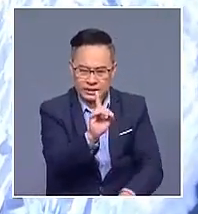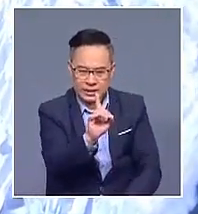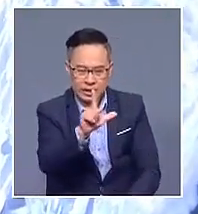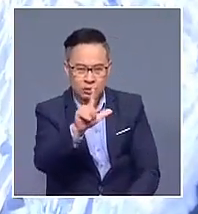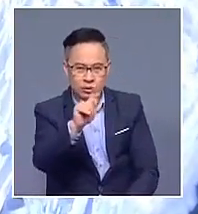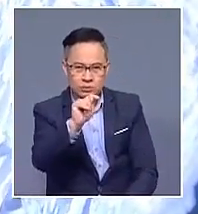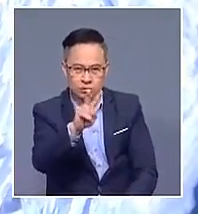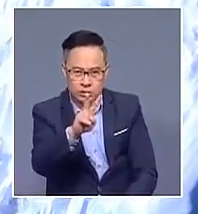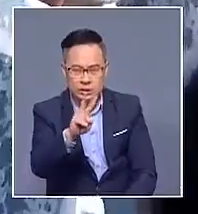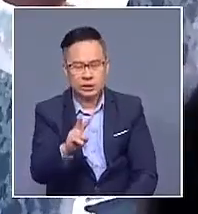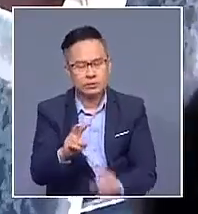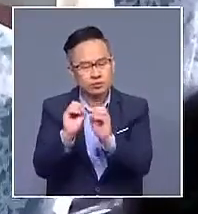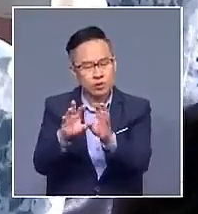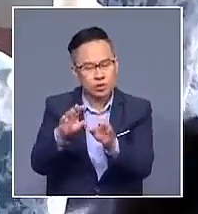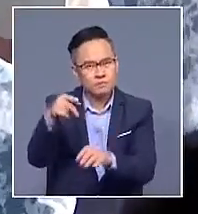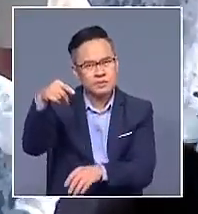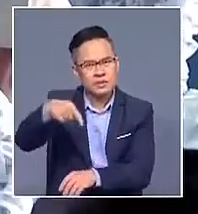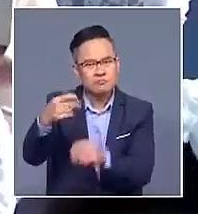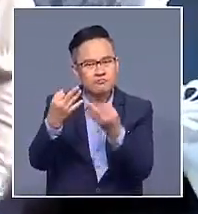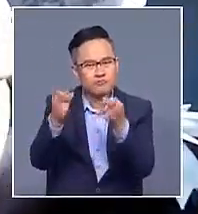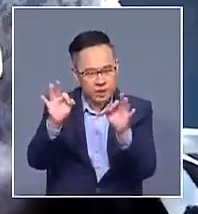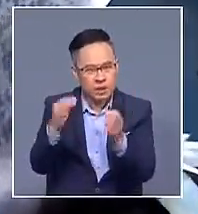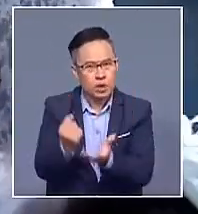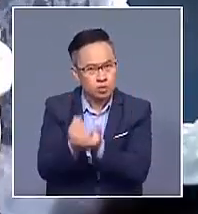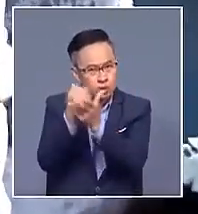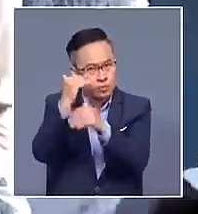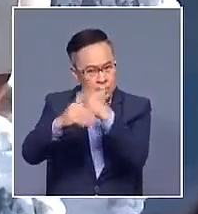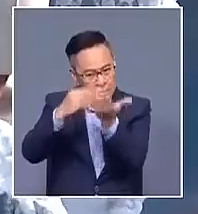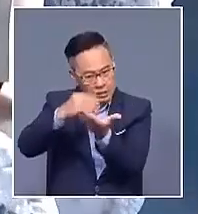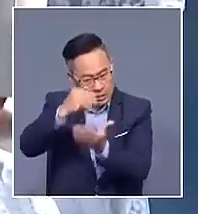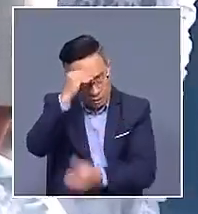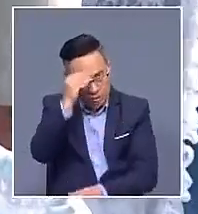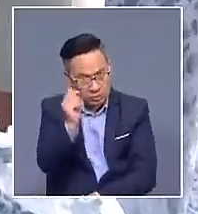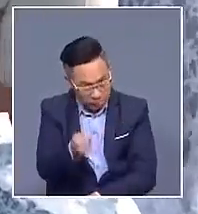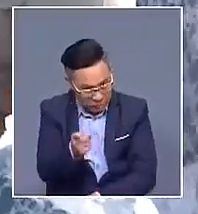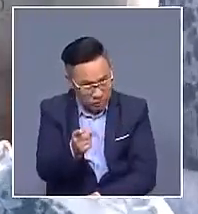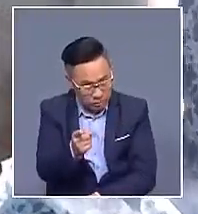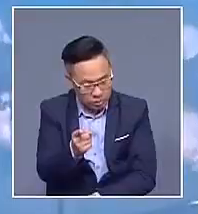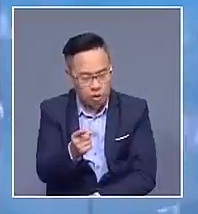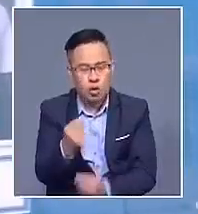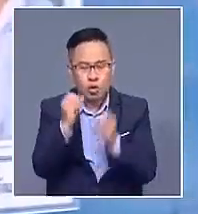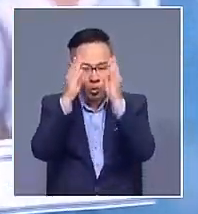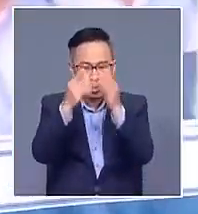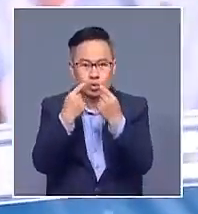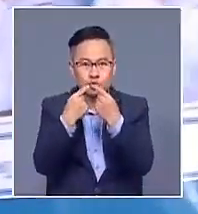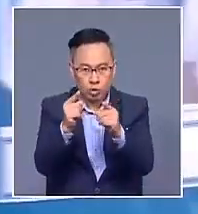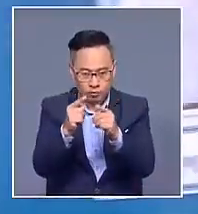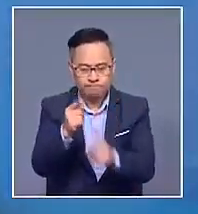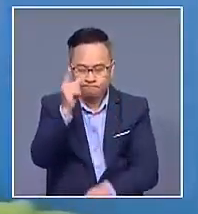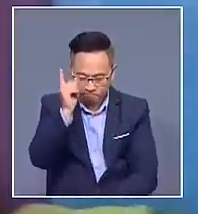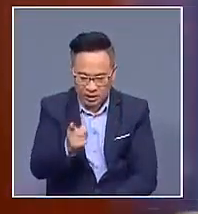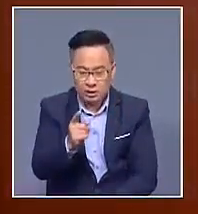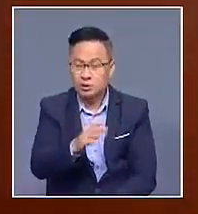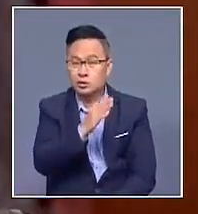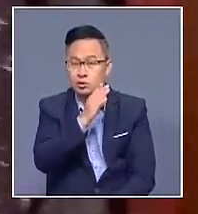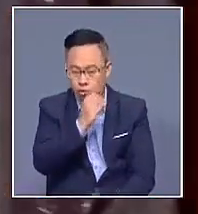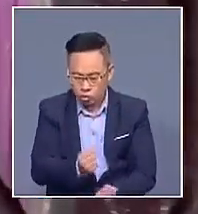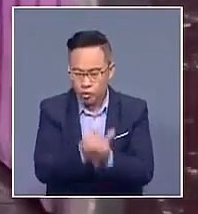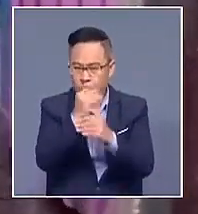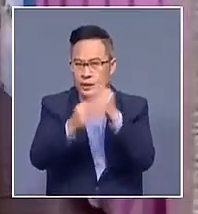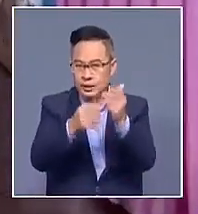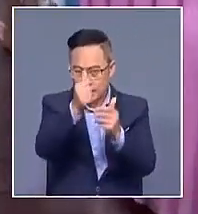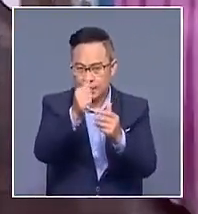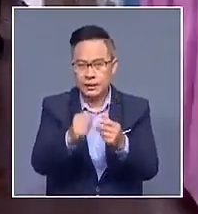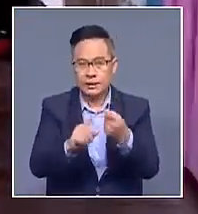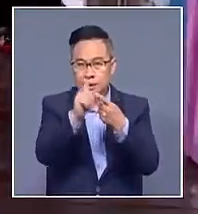การศึกษาไทยได้ไหมคะ ยกได้ ได้ ยกได้จริง ทำได้ ถ้า ถ้าคุณครูทำจริงแล้วก็พอมีการอำนว